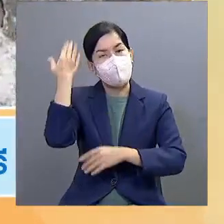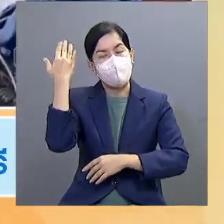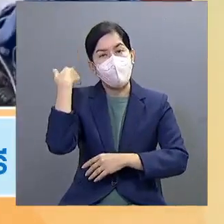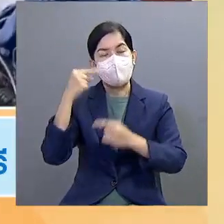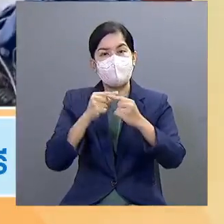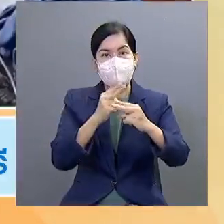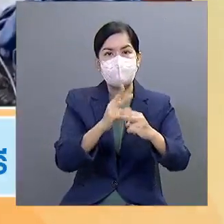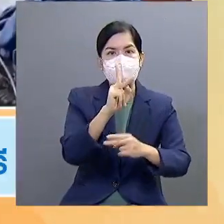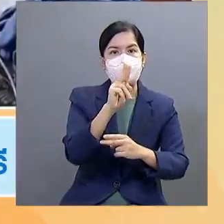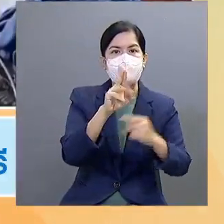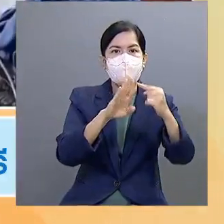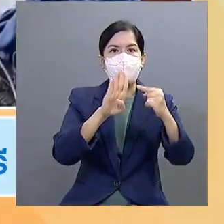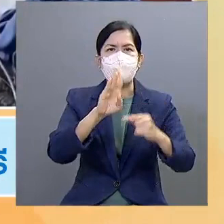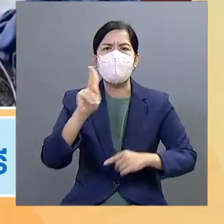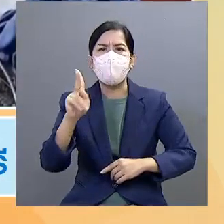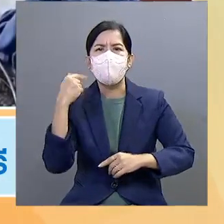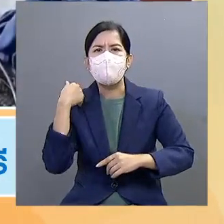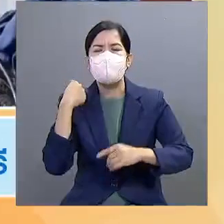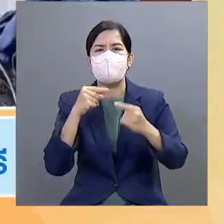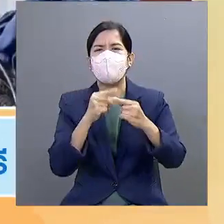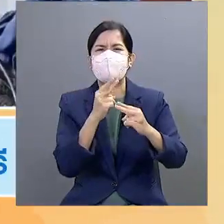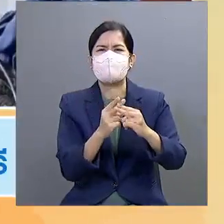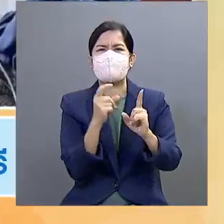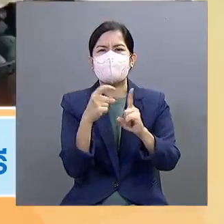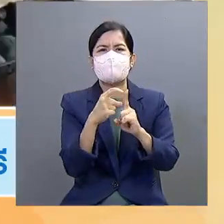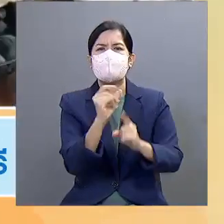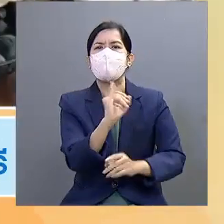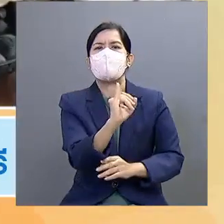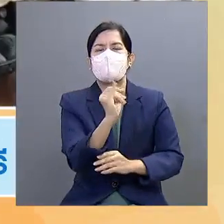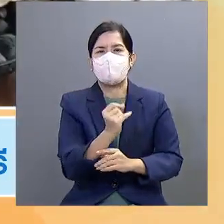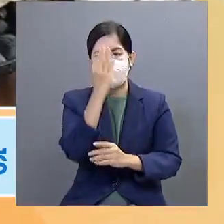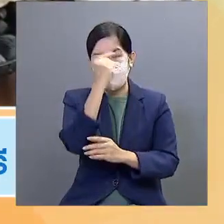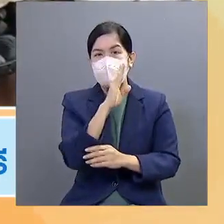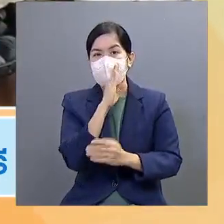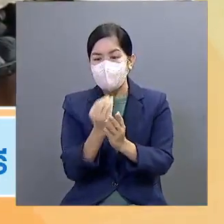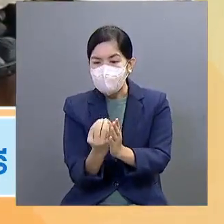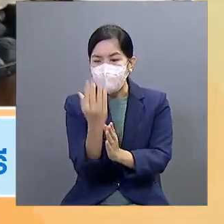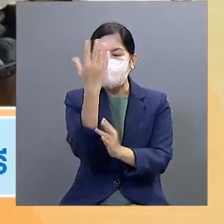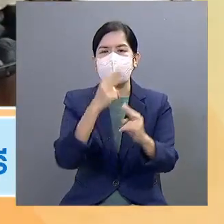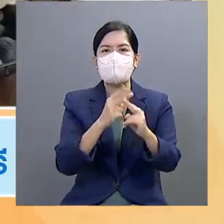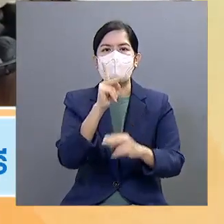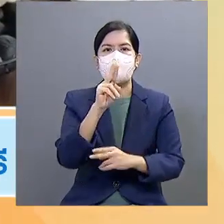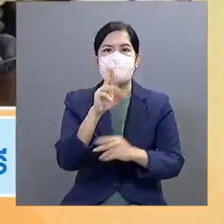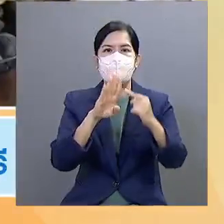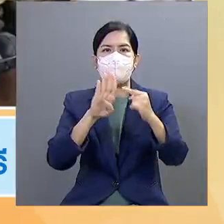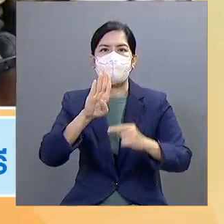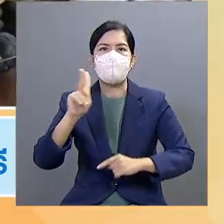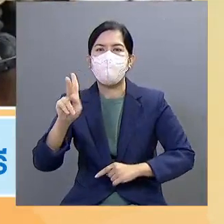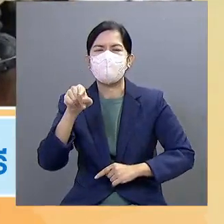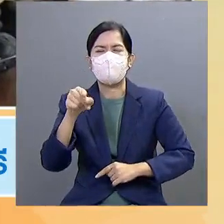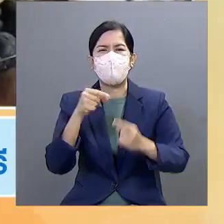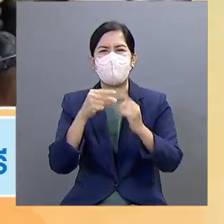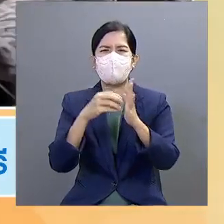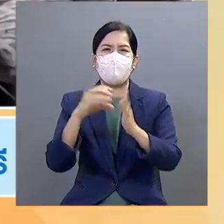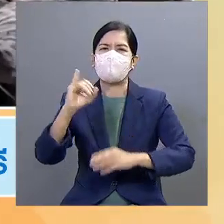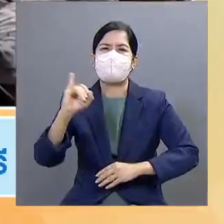คือความหมายมันไม่ได้เป็นมงคลเขาว่ากันว่าต้นกระบอกเนี่ยอยู่ที่ไหนมันจะมีความแห้งแล้งนะคะก็จะคนก็จะไม่ค่อยนิยมปลูกกันนะคะเพราะว่า